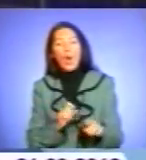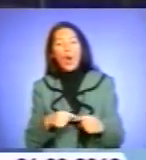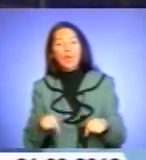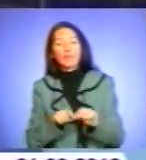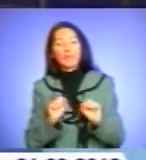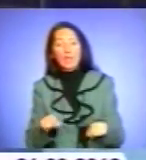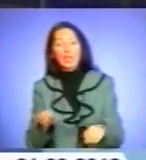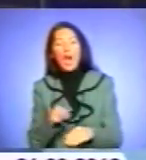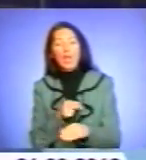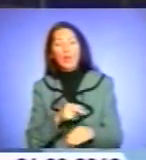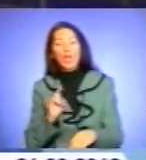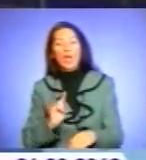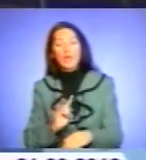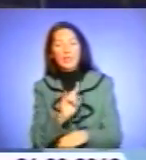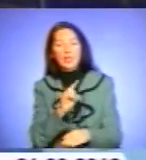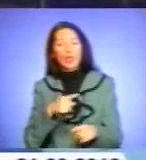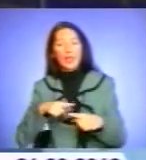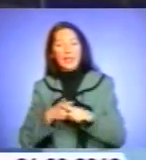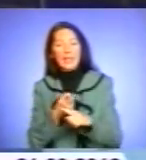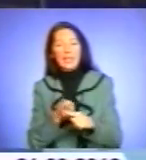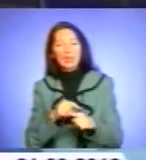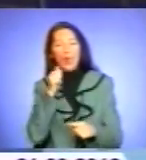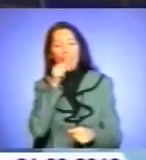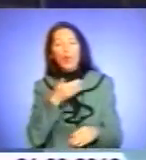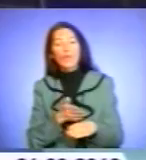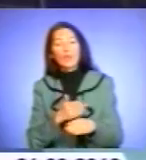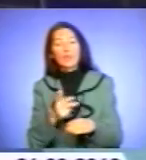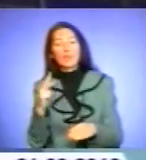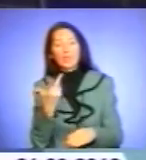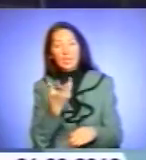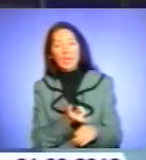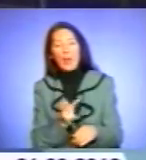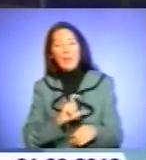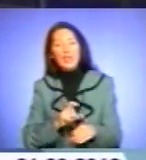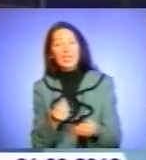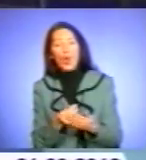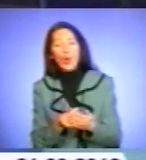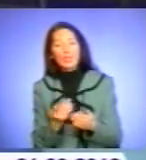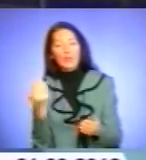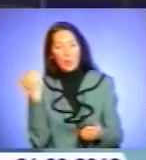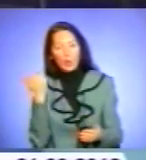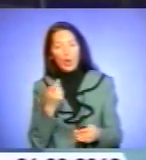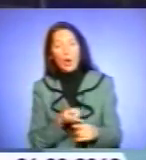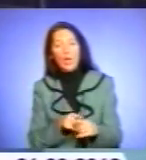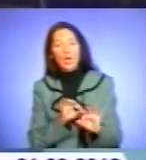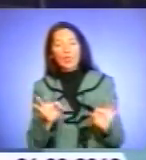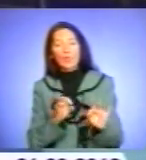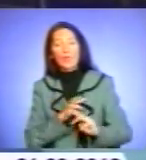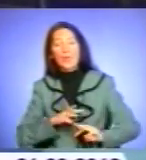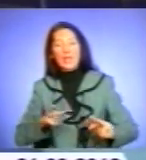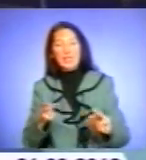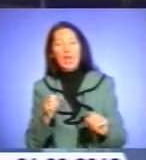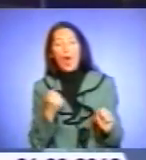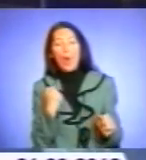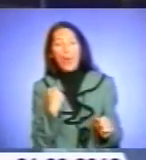ремонт авіаційної техніки цього року виділено втричі більше коштів, аніж минулого. Про це розповів міністр оборони Дмитро Саламатін,